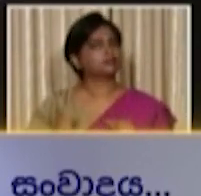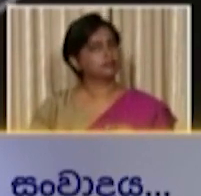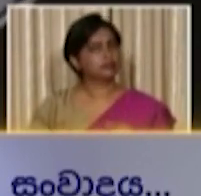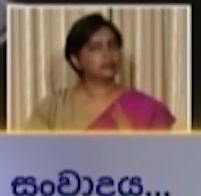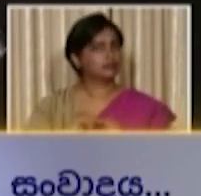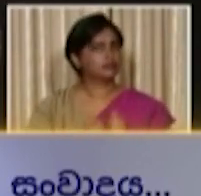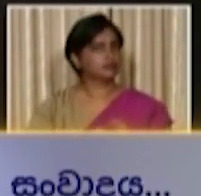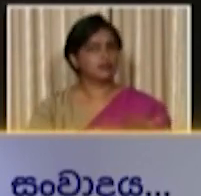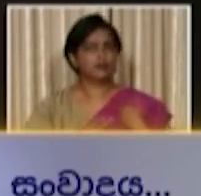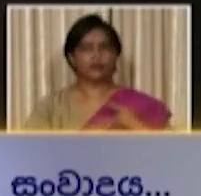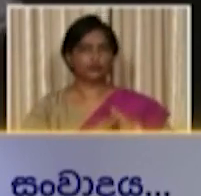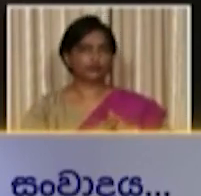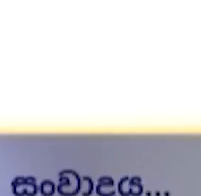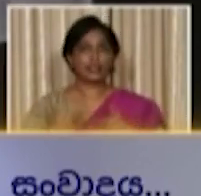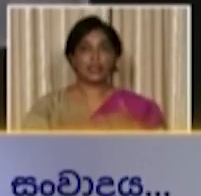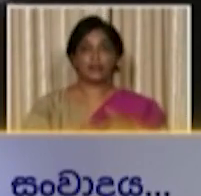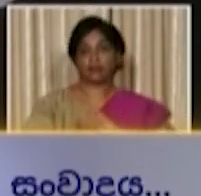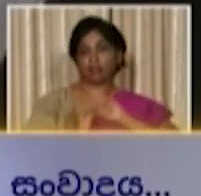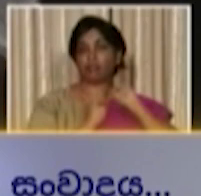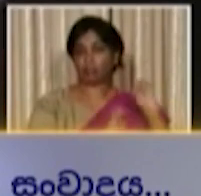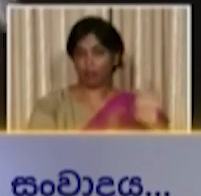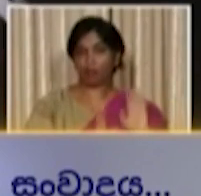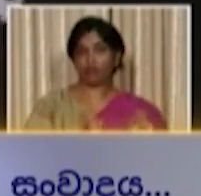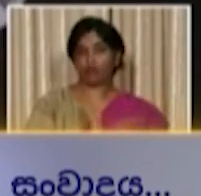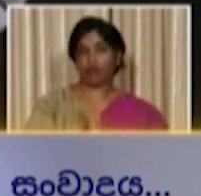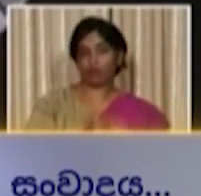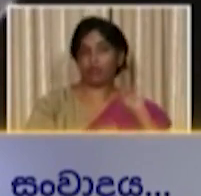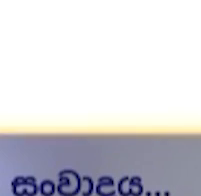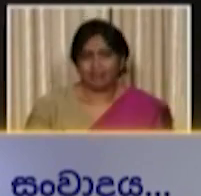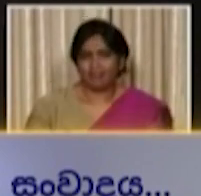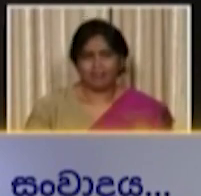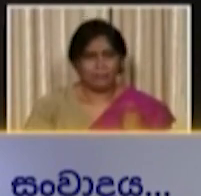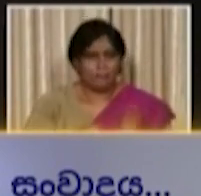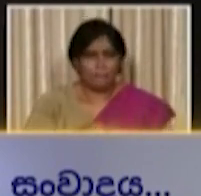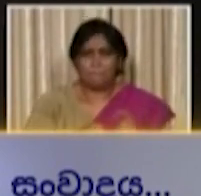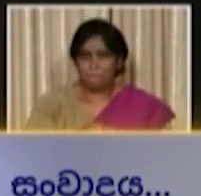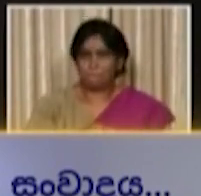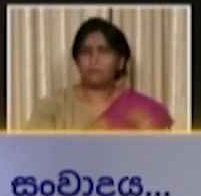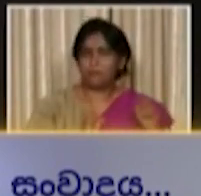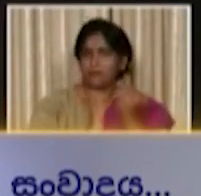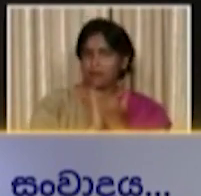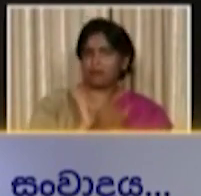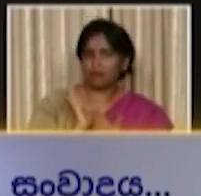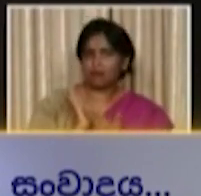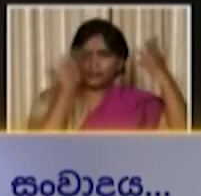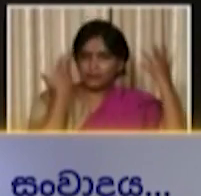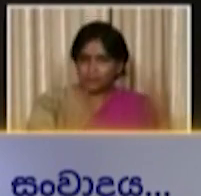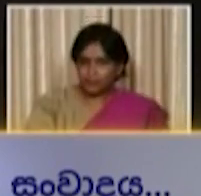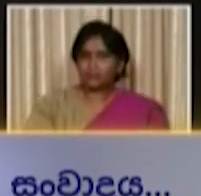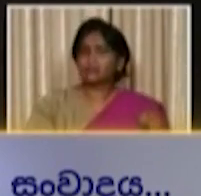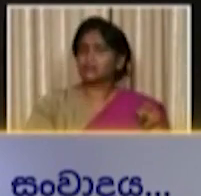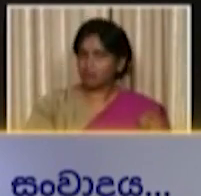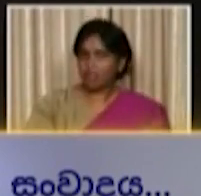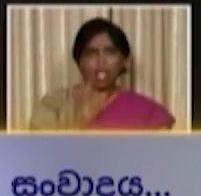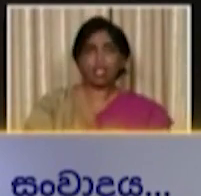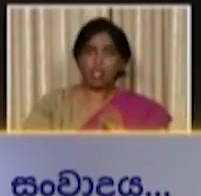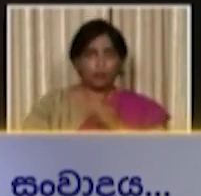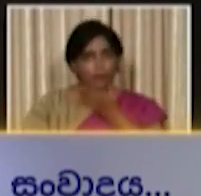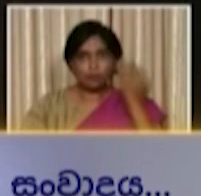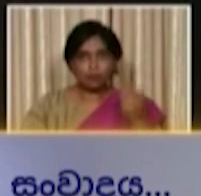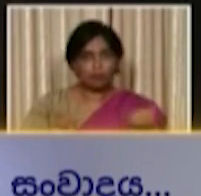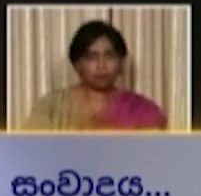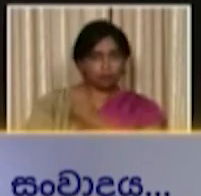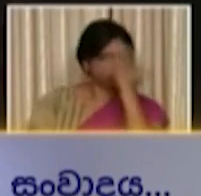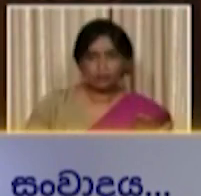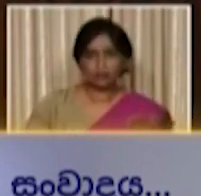ක්‍රියාත්මක කරන්න එපා මේක කැබිනට් දාන්න ඕනි කමිටු වෙන්න ඕනි කියලා මේ චක්‍රලේඛනේට කියනවා. චක්‍රලේඛනයක් නිලධාරියෙක් ගැහුවට පස්සේ ඇමතිවරයෙකුට පුළුවන් ද ඒක